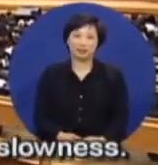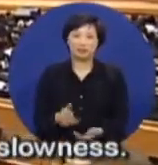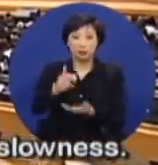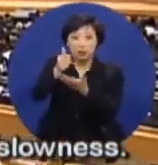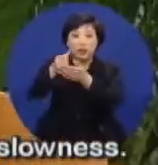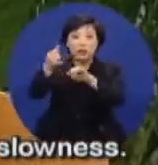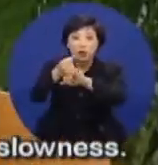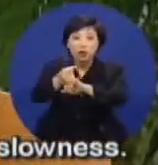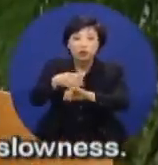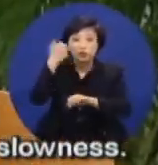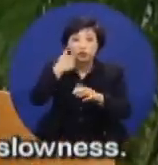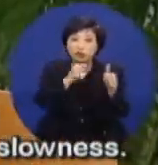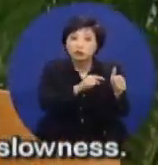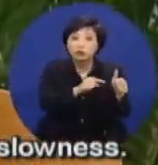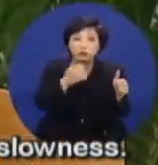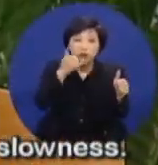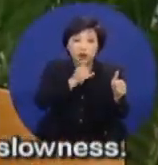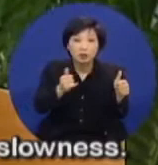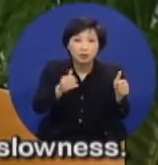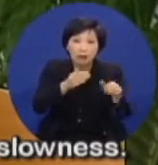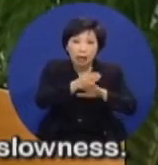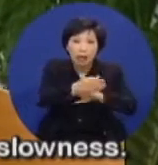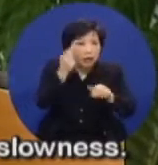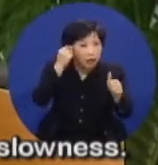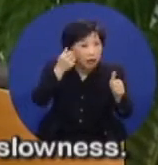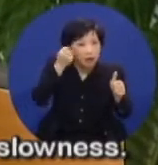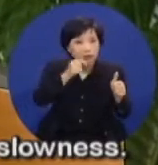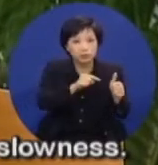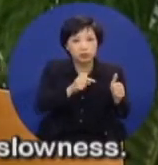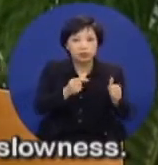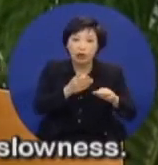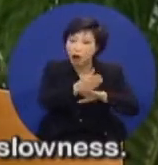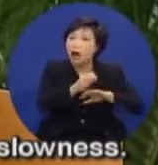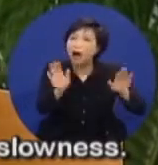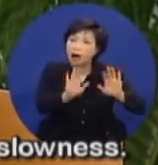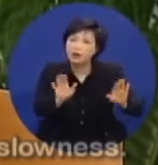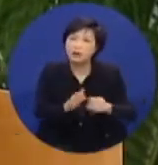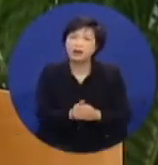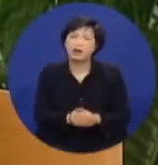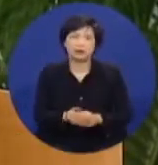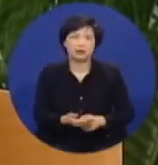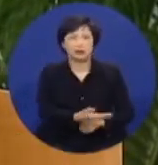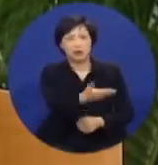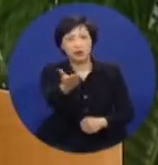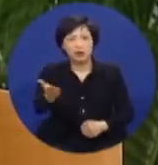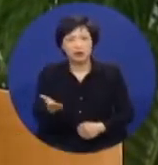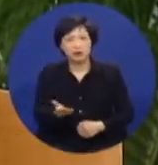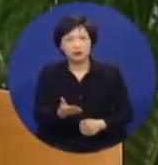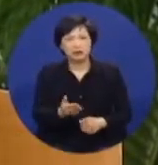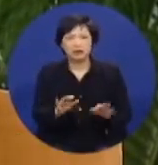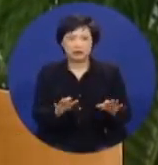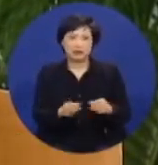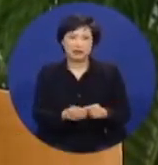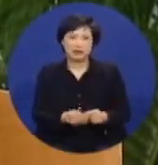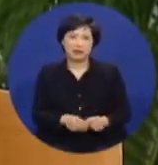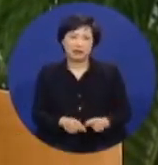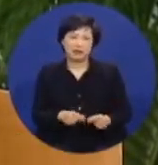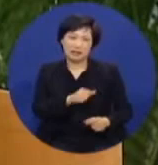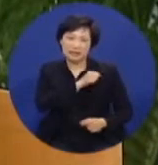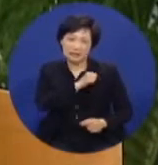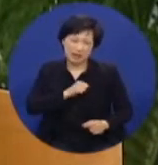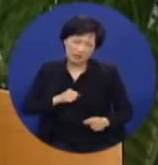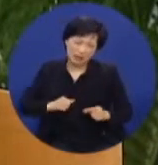쪽은 어떤 이에 더디다고 생각하는 것 같이 더딘 것이 아니라 오직 노 이에 대하여 오래